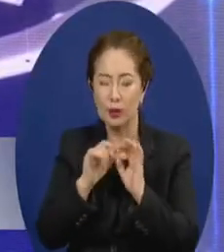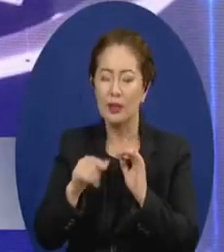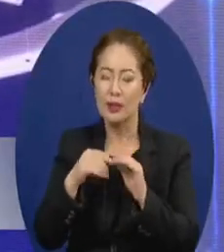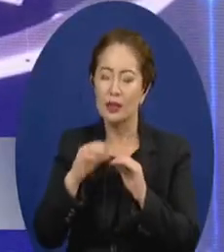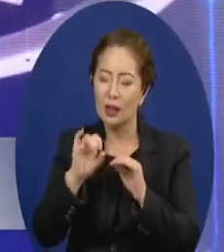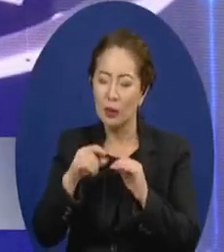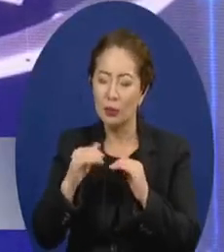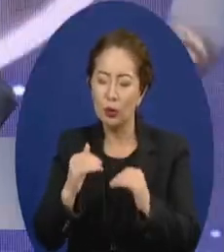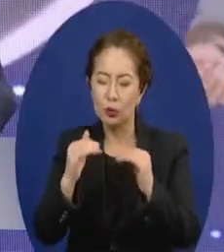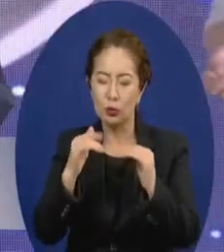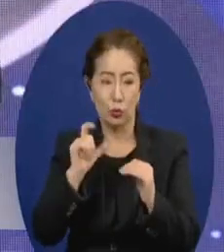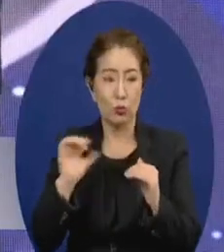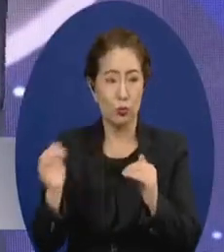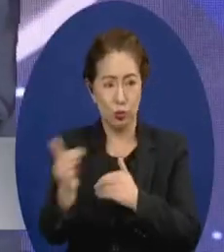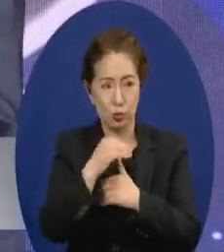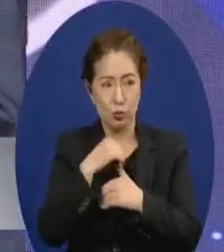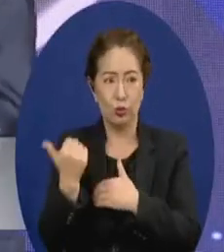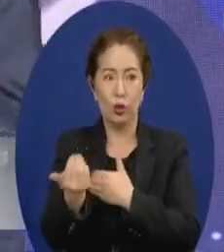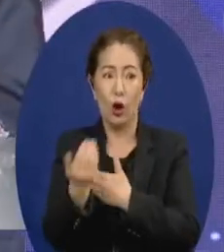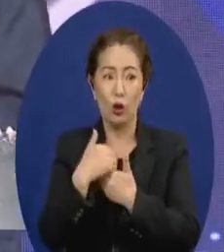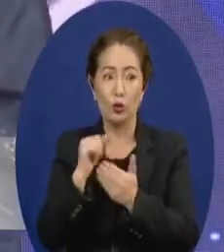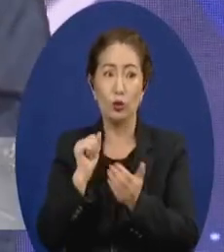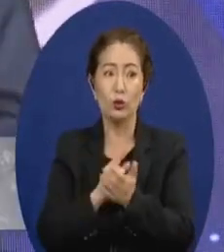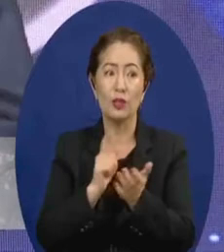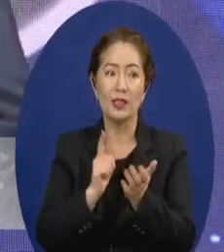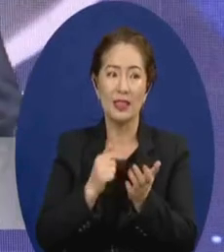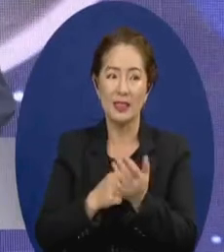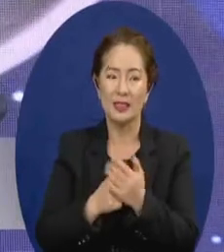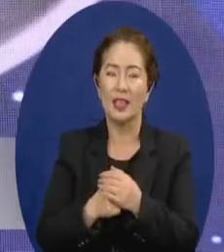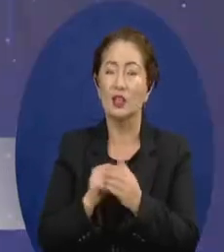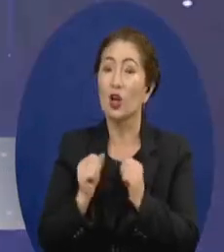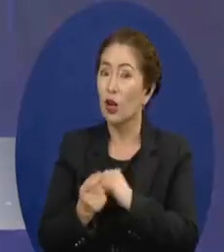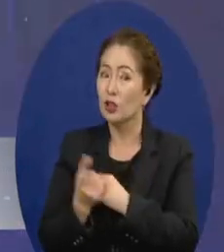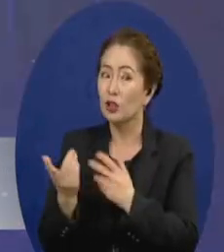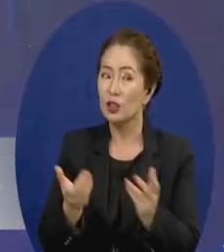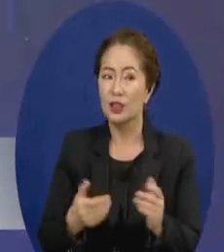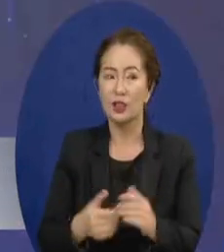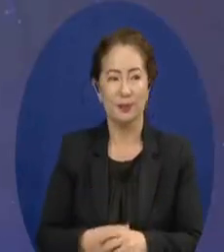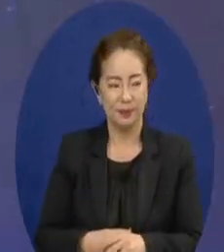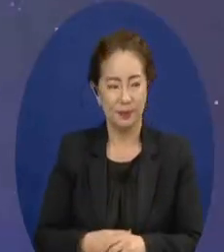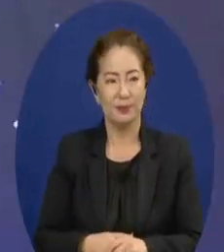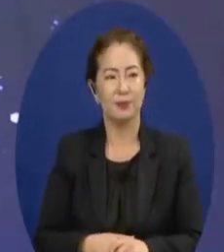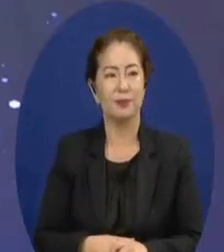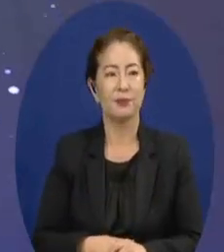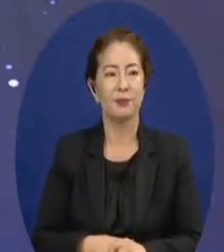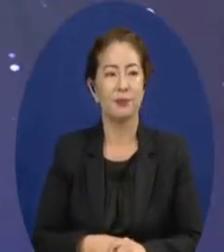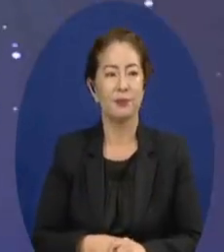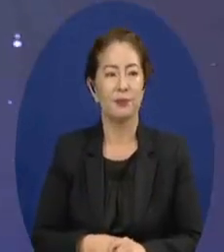хөгжүүлэхэд ч хүн бүрийн оролцоо чухлаа гэж салбарынхан онцолж байсан юм а.